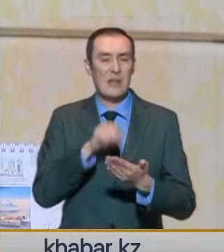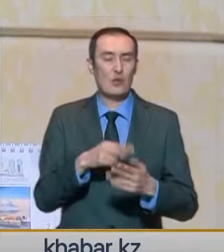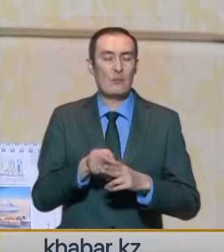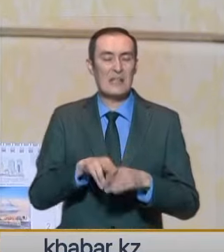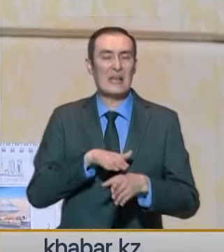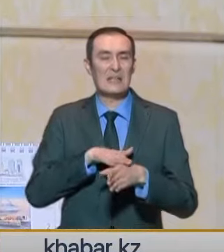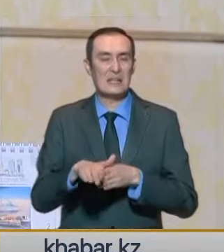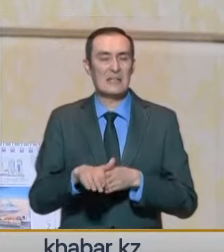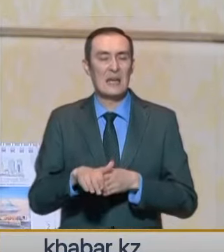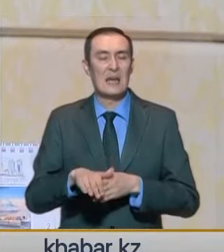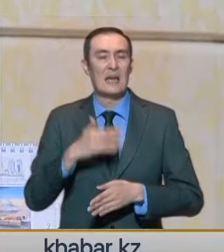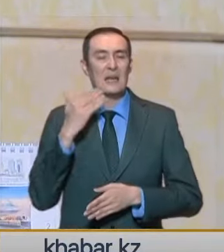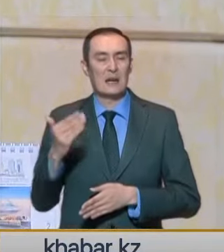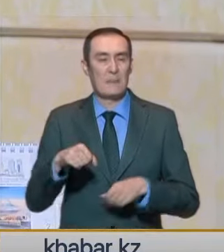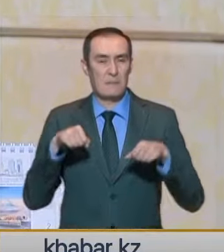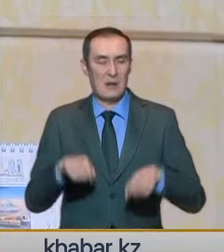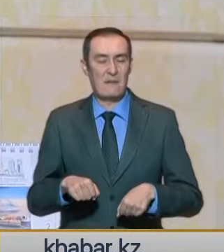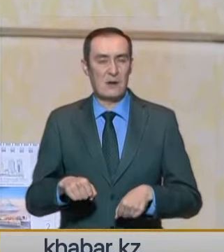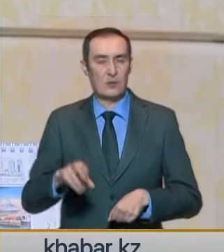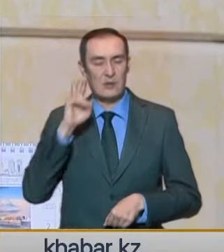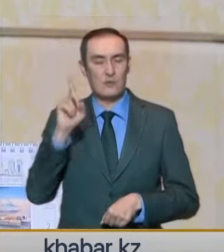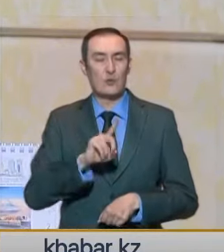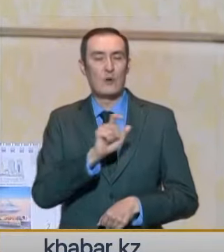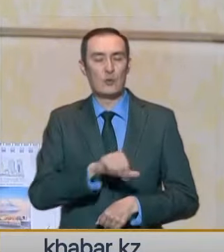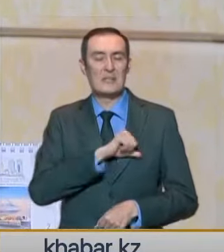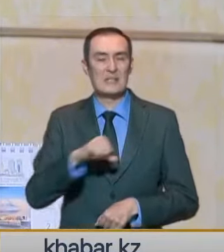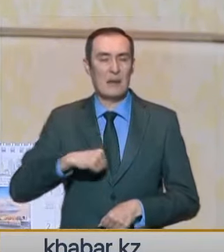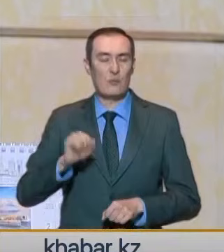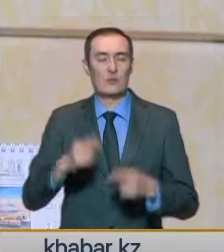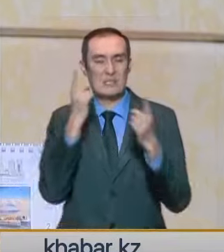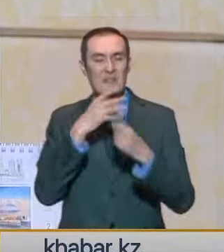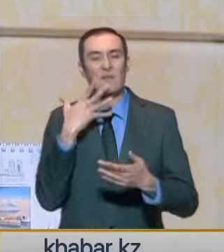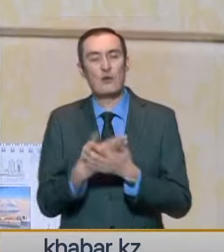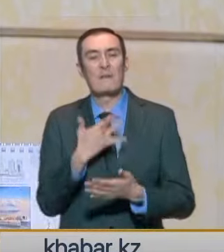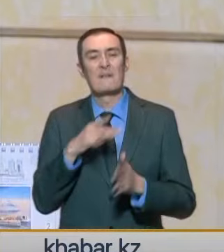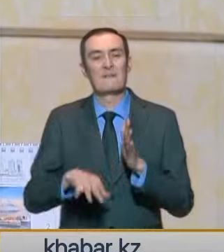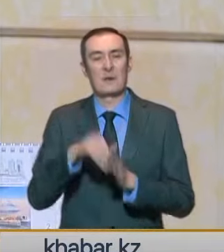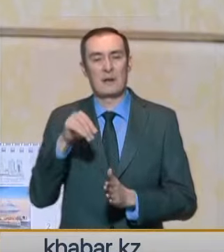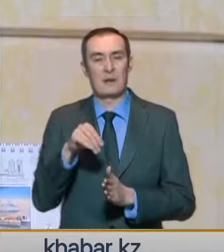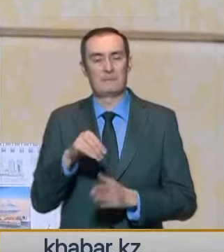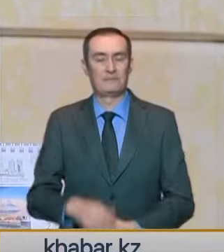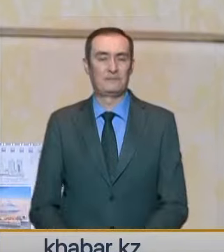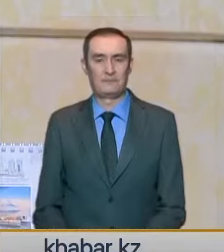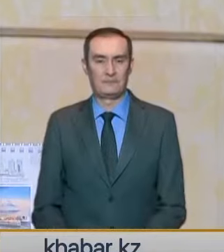реализация концепции слыша государства где люди могут заявить о своём выборе путём голосования